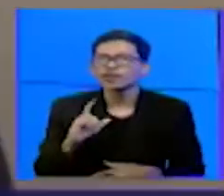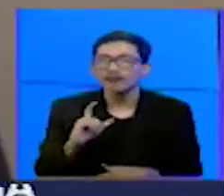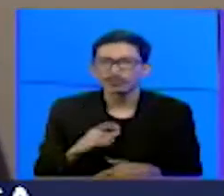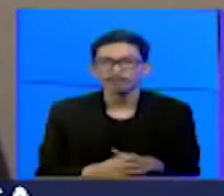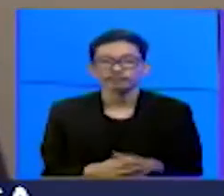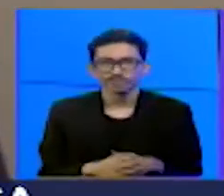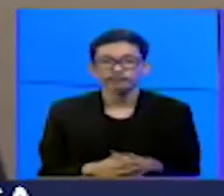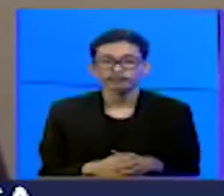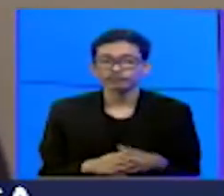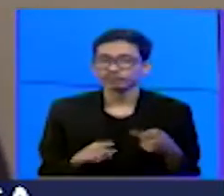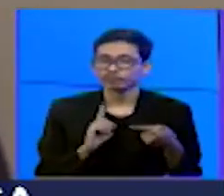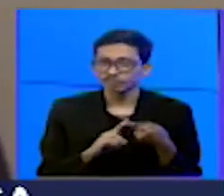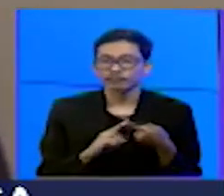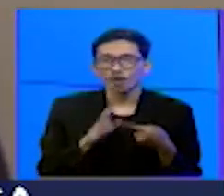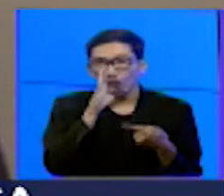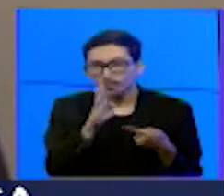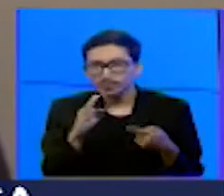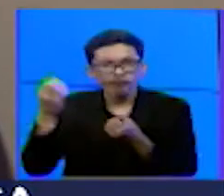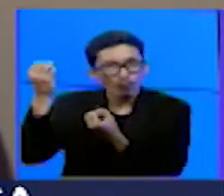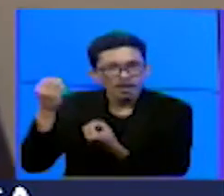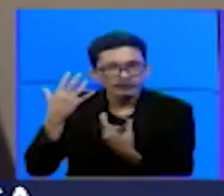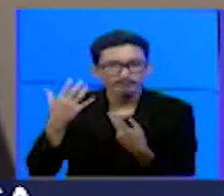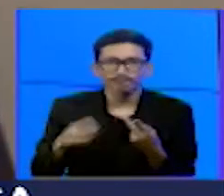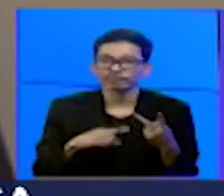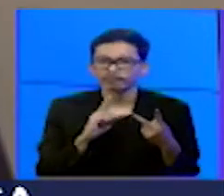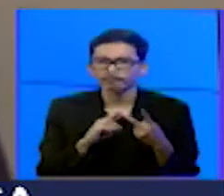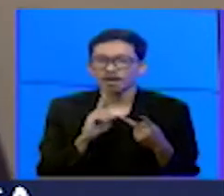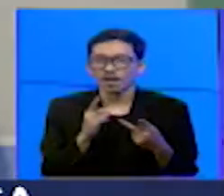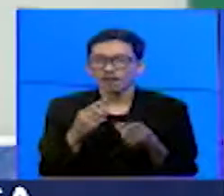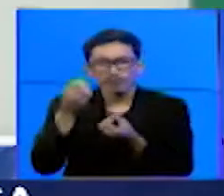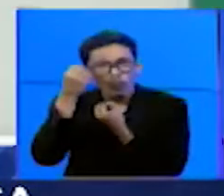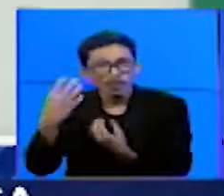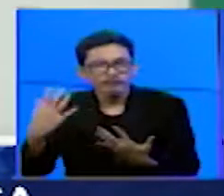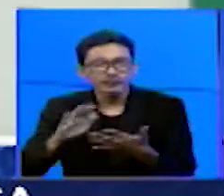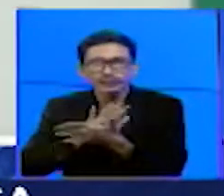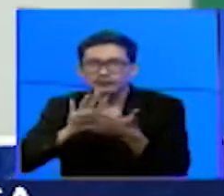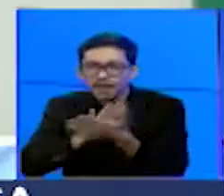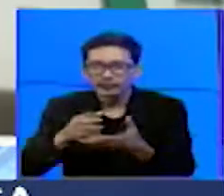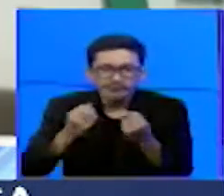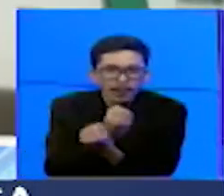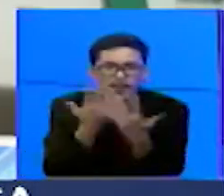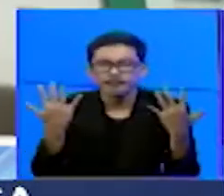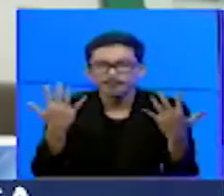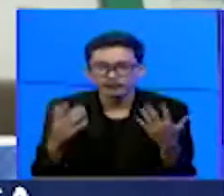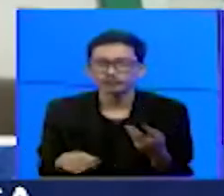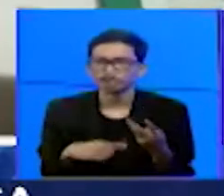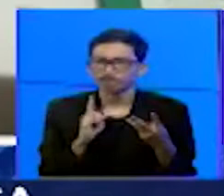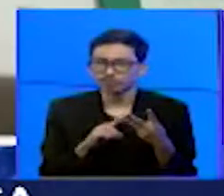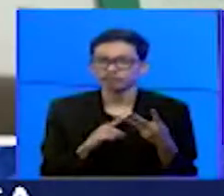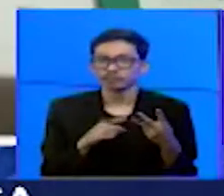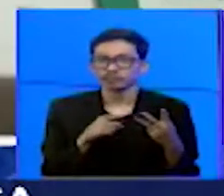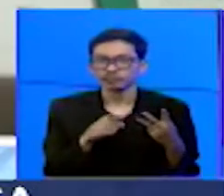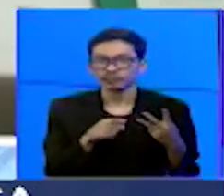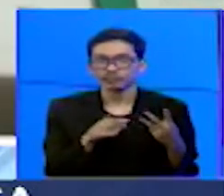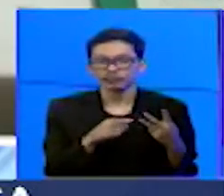konsisten dengan informasi, lalu kemudian yang kedua transparansi itu menjadi penting. Lalu manfaatkan semua stakeholder yang ada di dalam